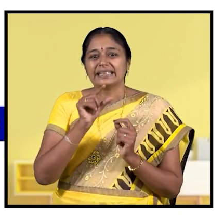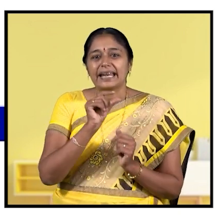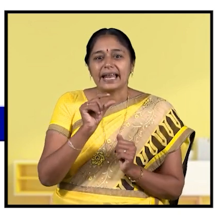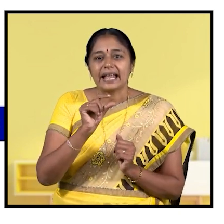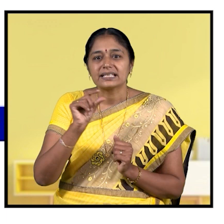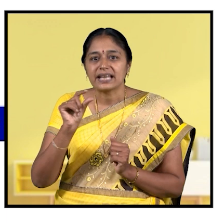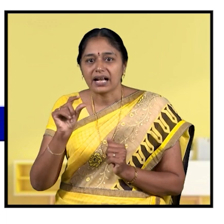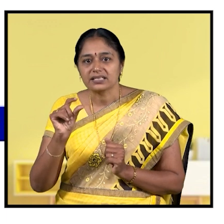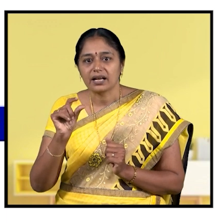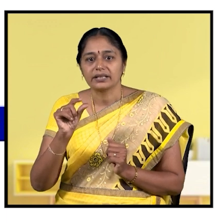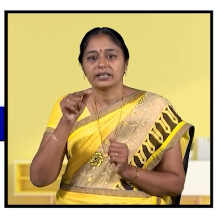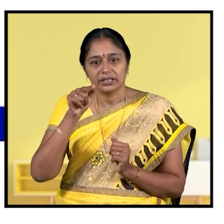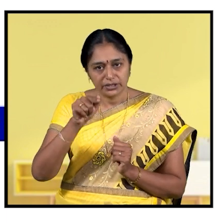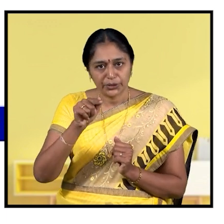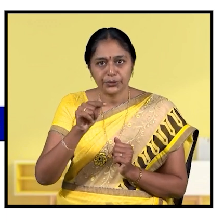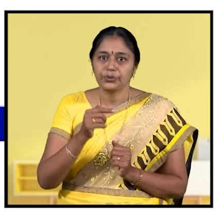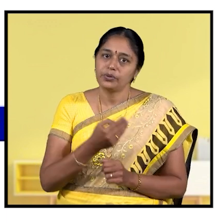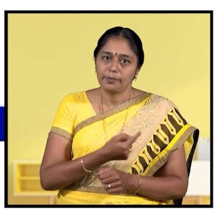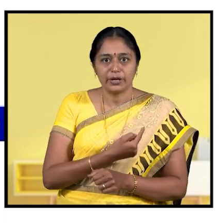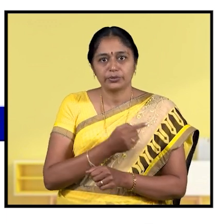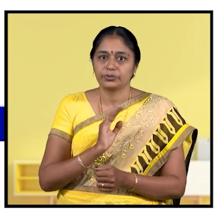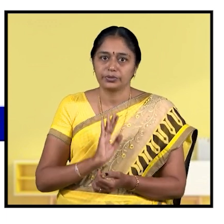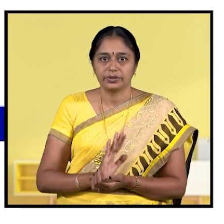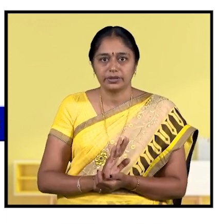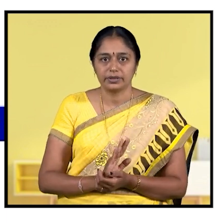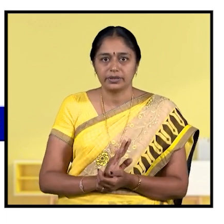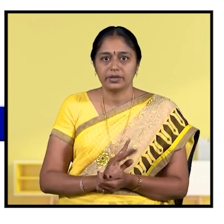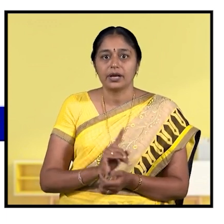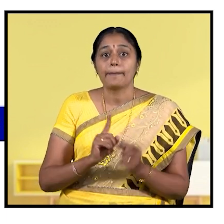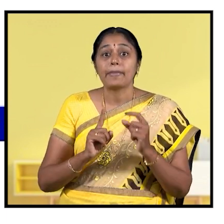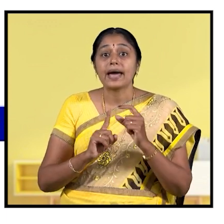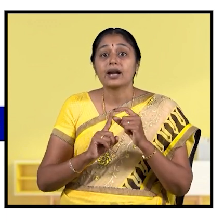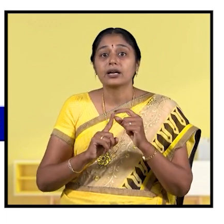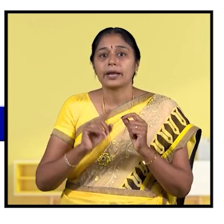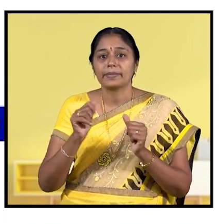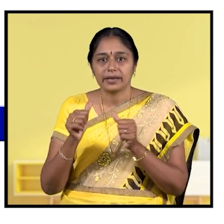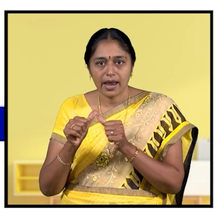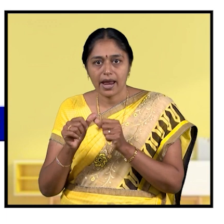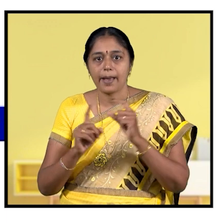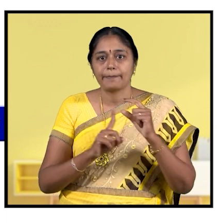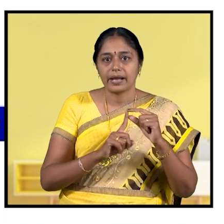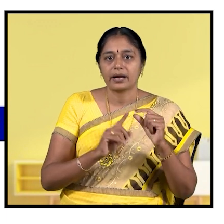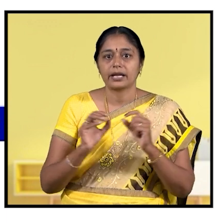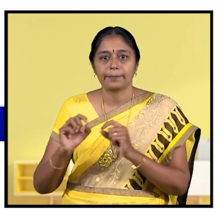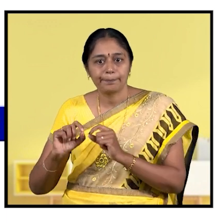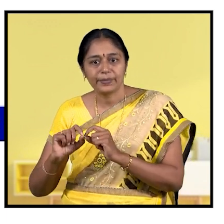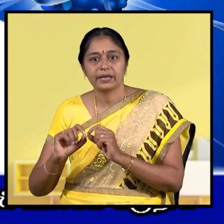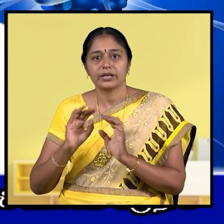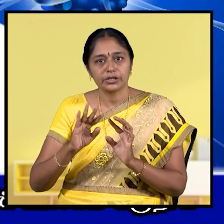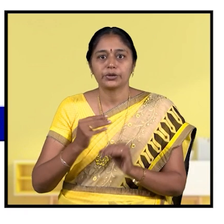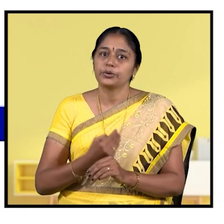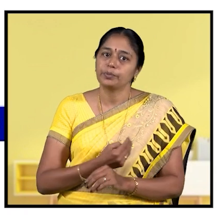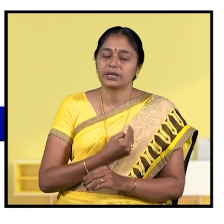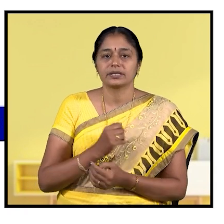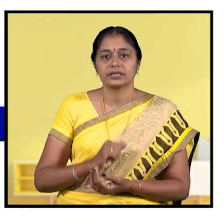இறுதியாக டிஏபி, டைஃபாய்டு, பாராடைப்பி ஏ மற்றும் பாராடைப்பி பி போன்ற நோய்களுக்கான தடுப்பு மருந்துகளை நாம் வந்து செலுத்துகிறோம்.